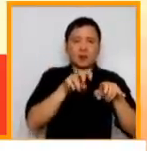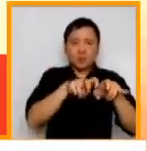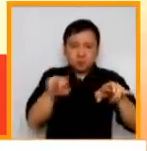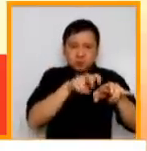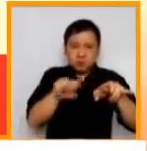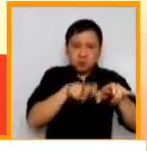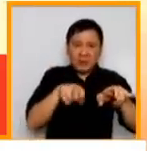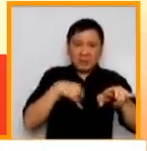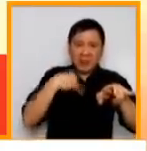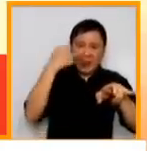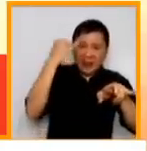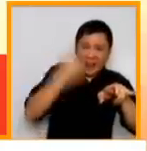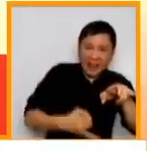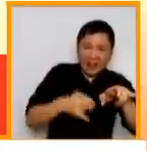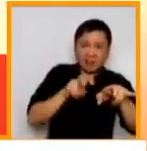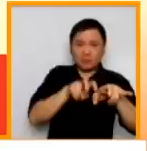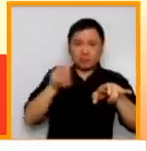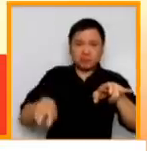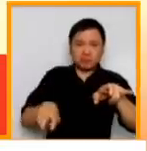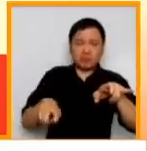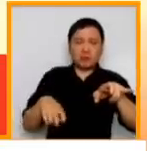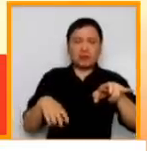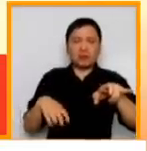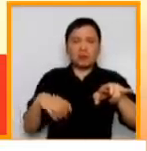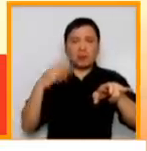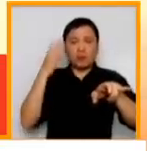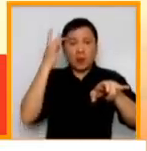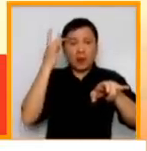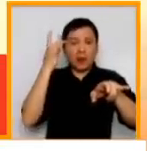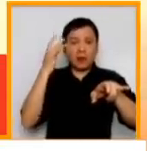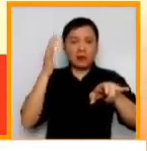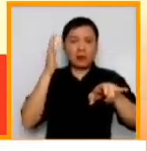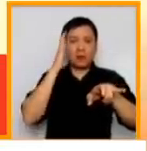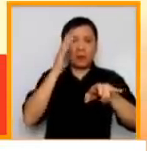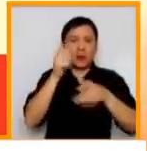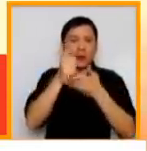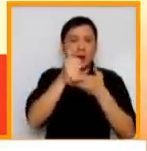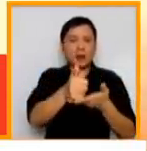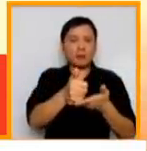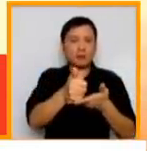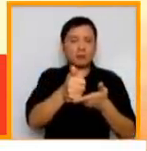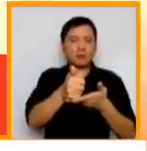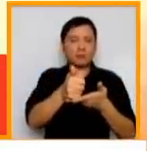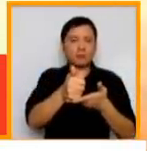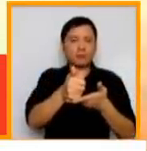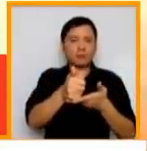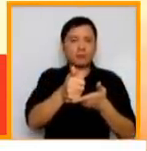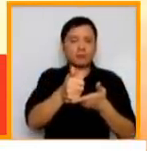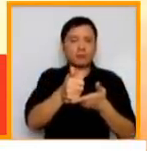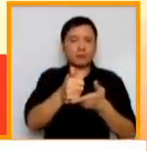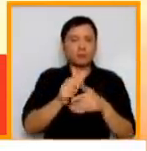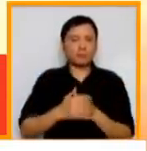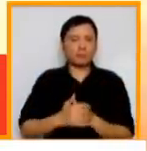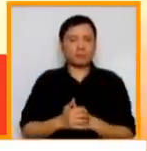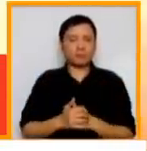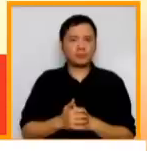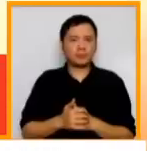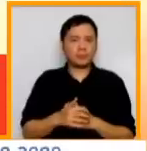tutulungan ko po sana yung iba kong tropa, ma'am, kasi hindi na kaya kasi sobrang init talaga sa